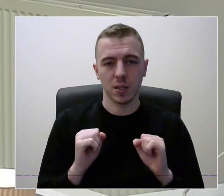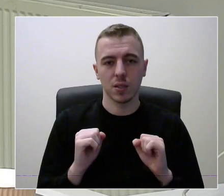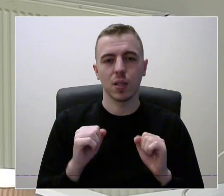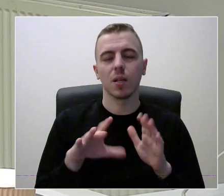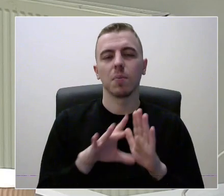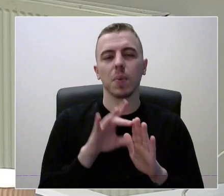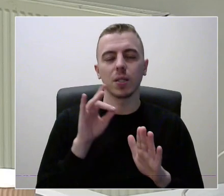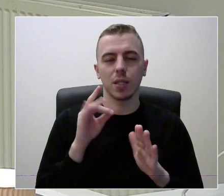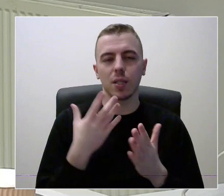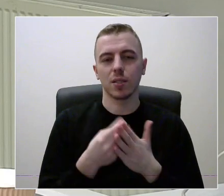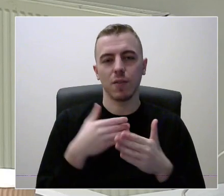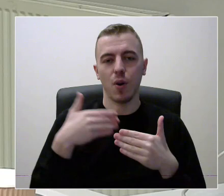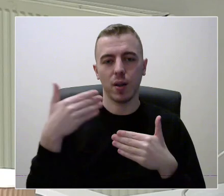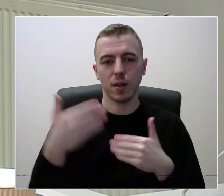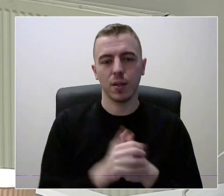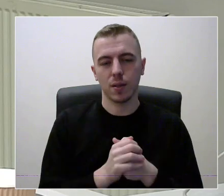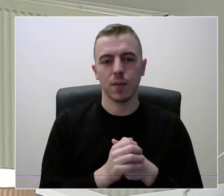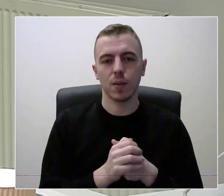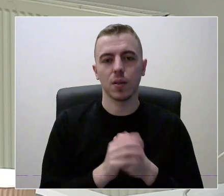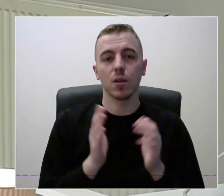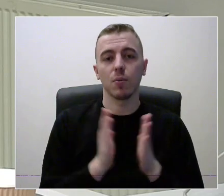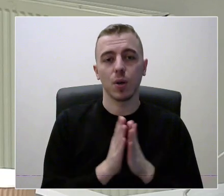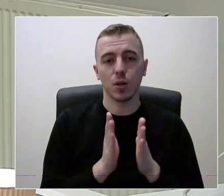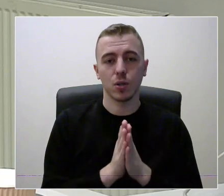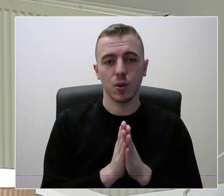ateitį ir prašau